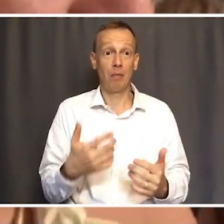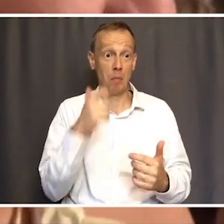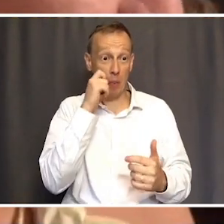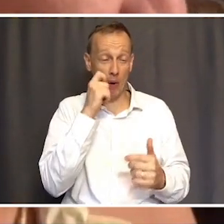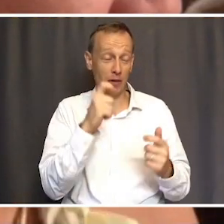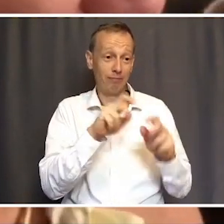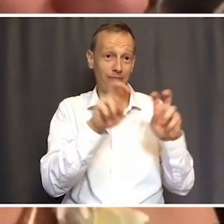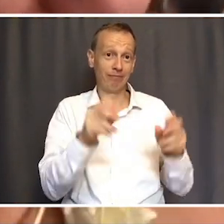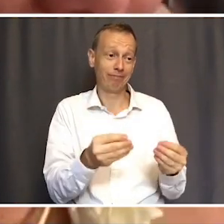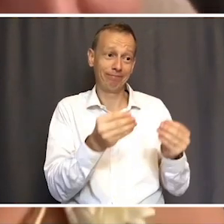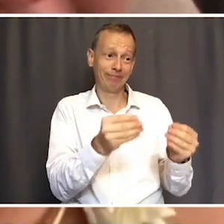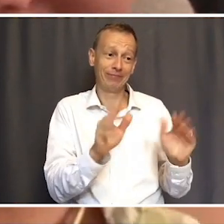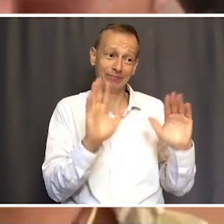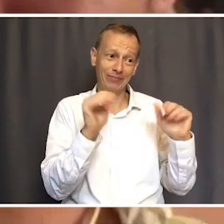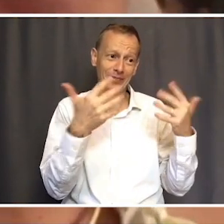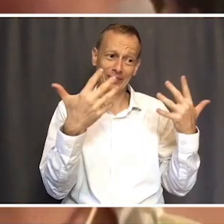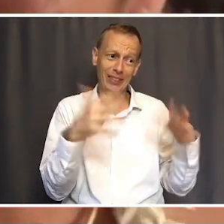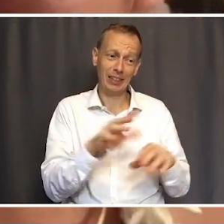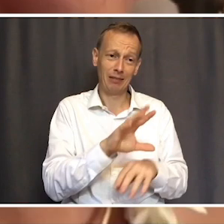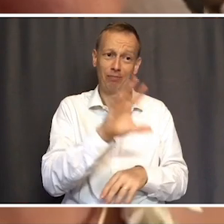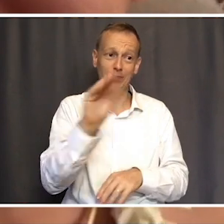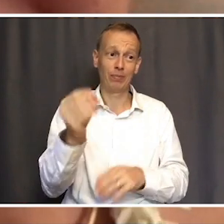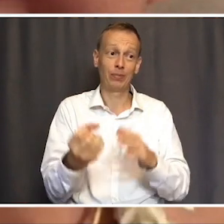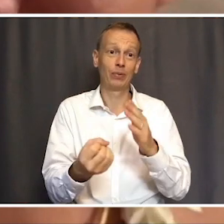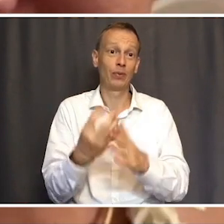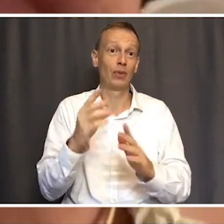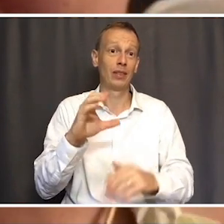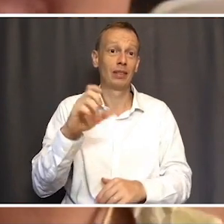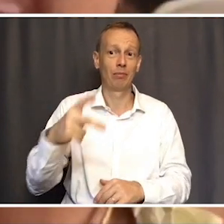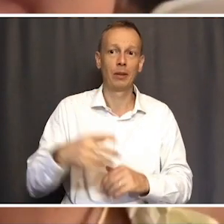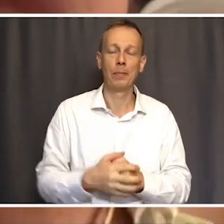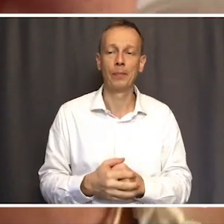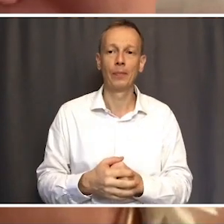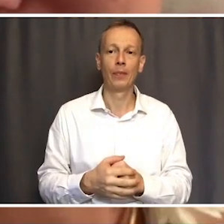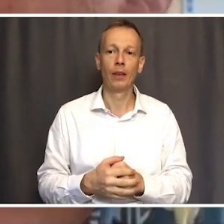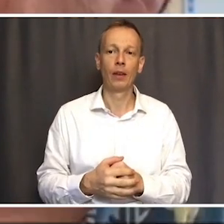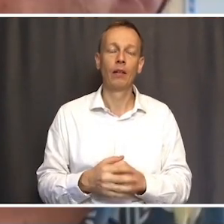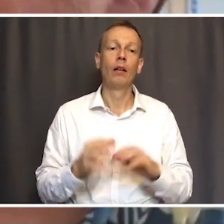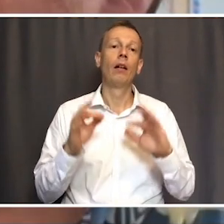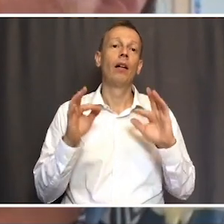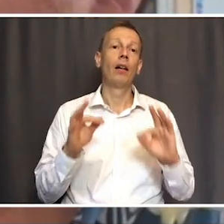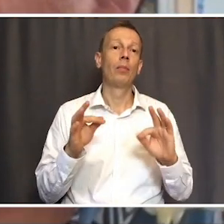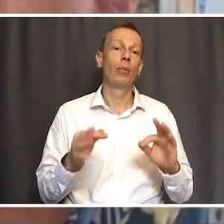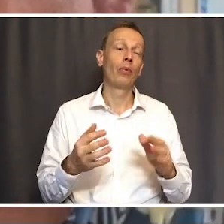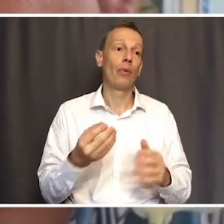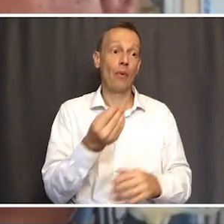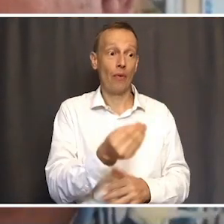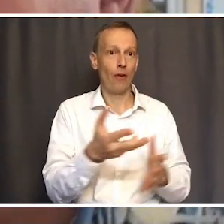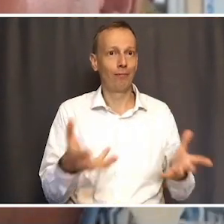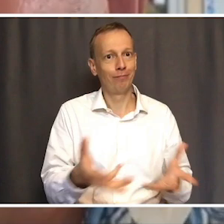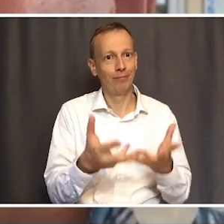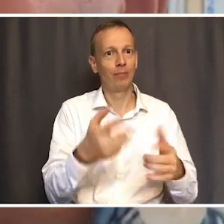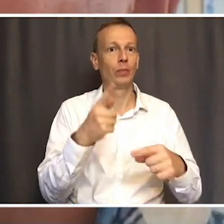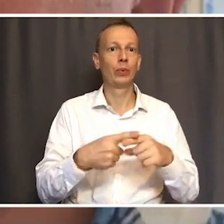passe, c'est matérialisé. On leur montre là, ça y est, la maternelle, c'est fini, ils passent chez les grands. Concernant la mise